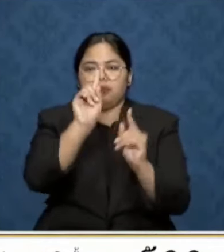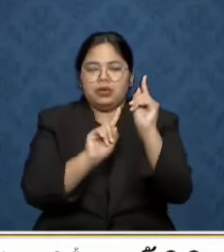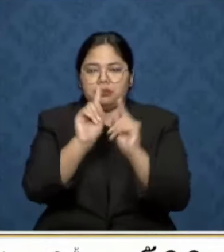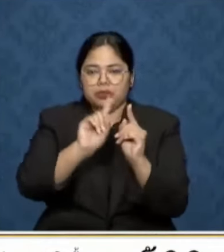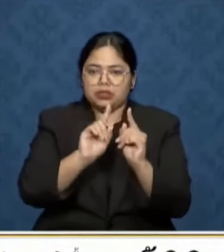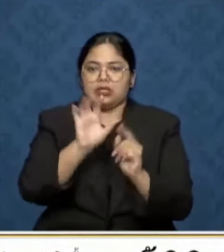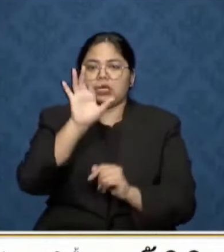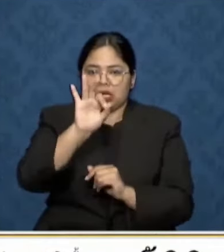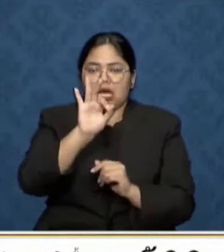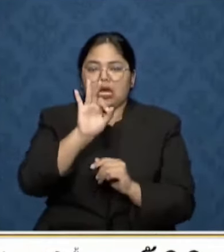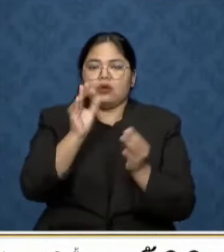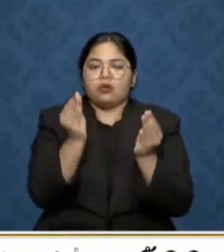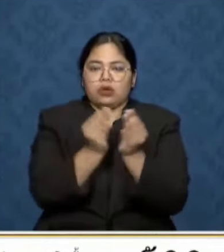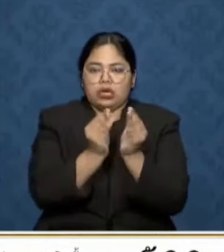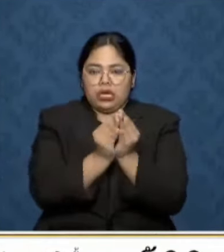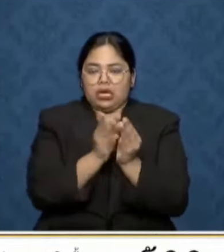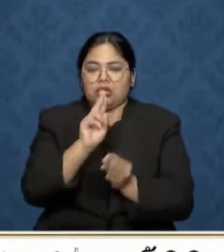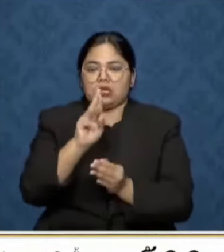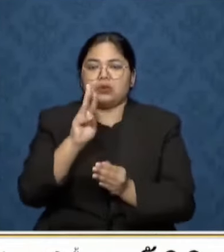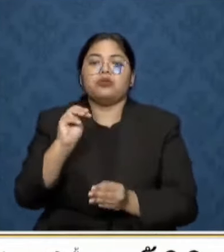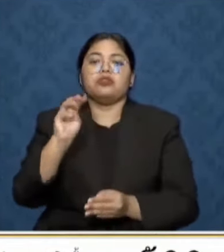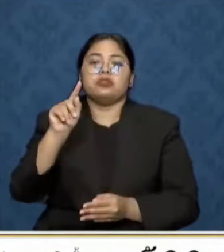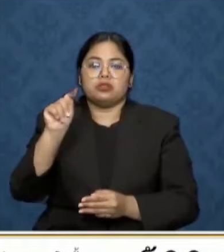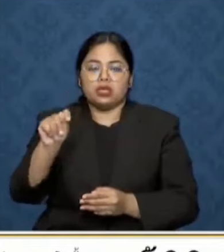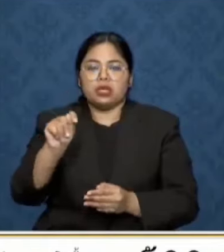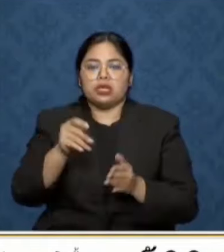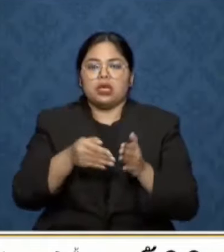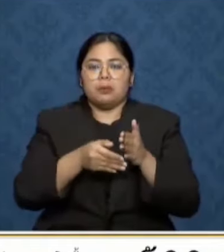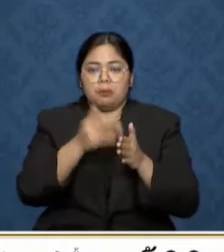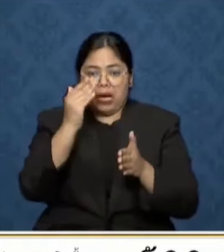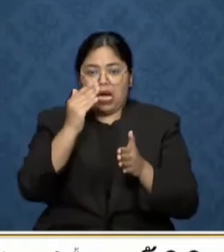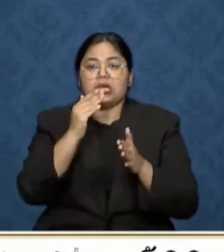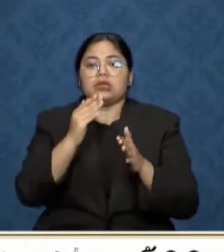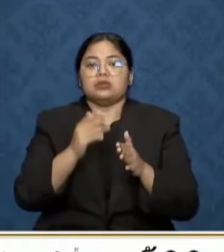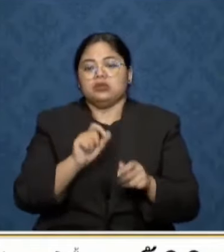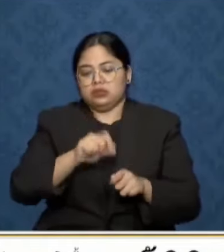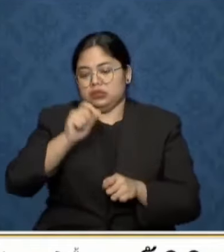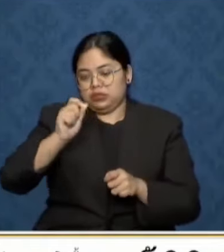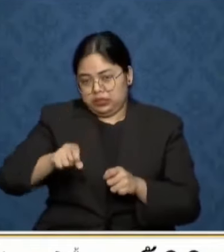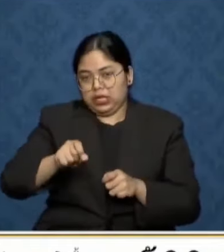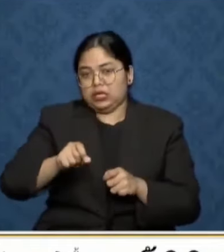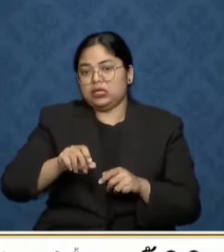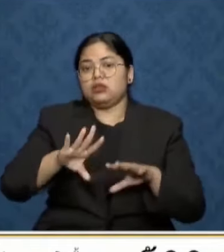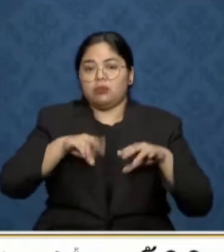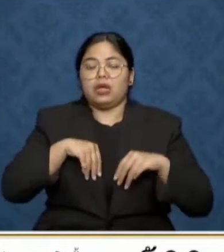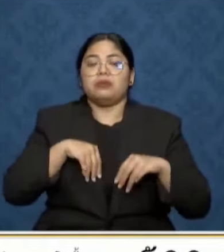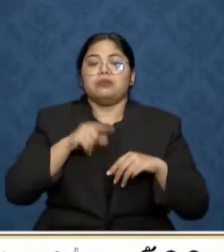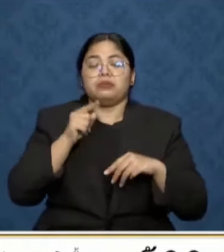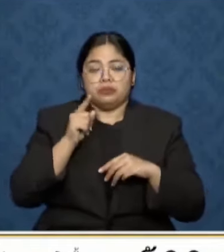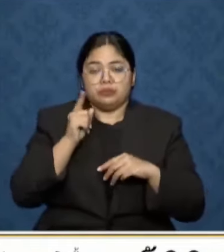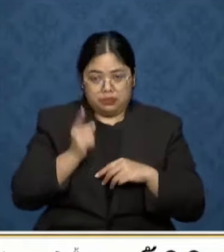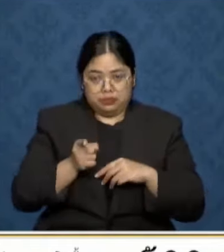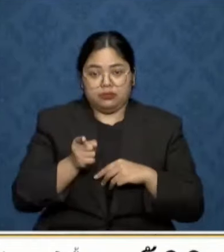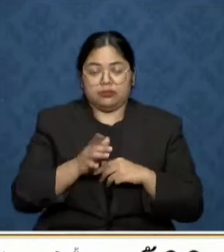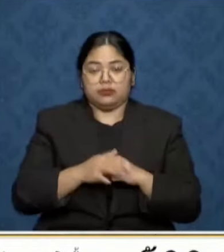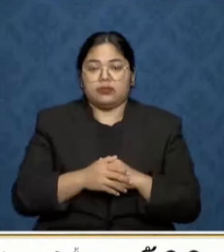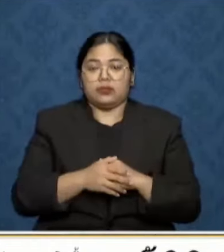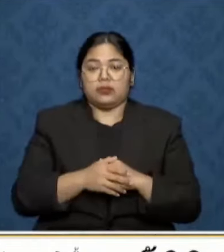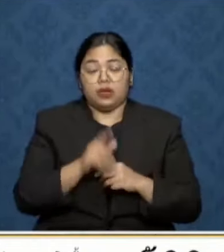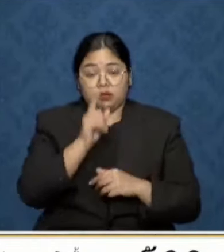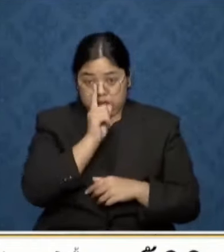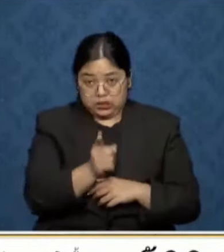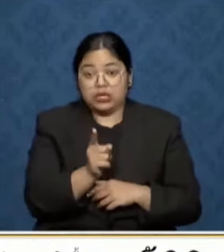ทรวตีเปผู้ieth marc ấyกับมือ ท่านได้ตรวจสบความถูกต้องวาทรงกัข้อเท่ีน ไครั